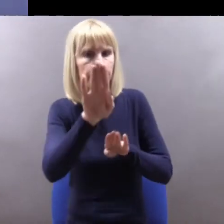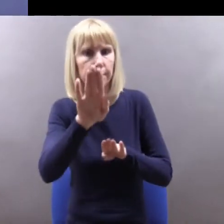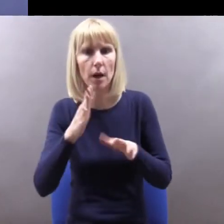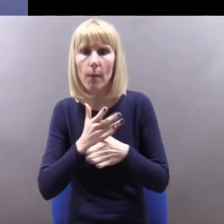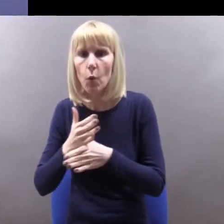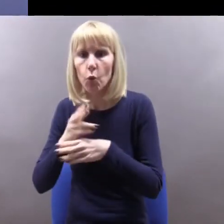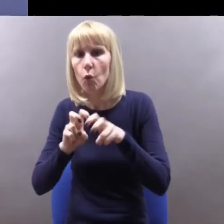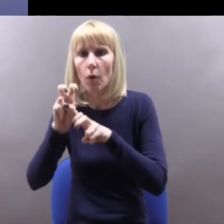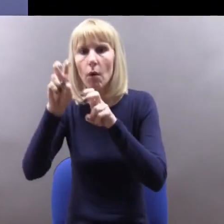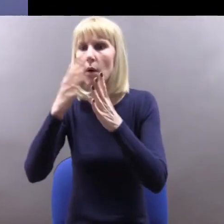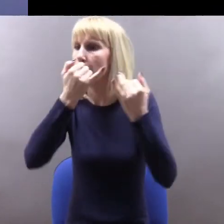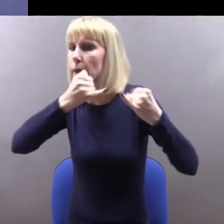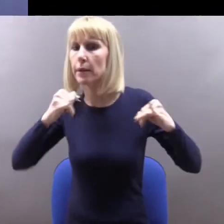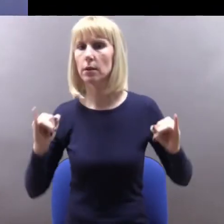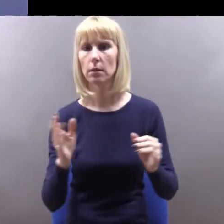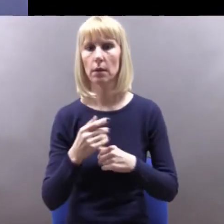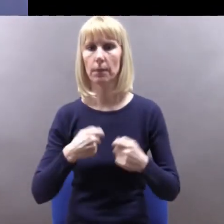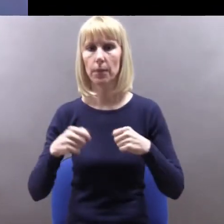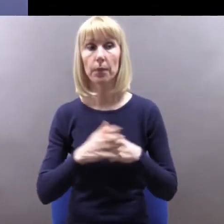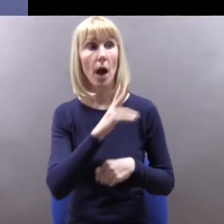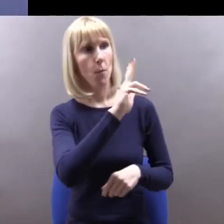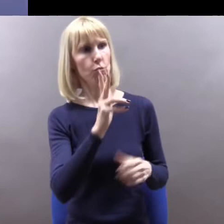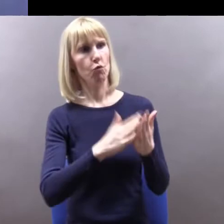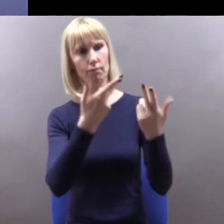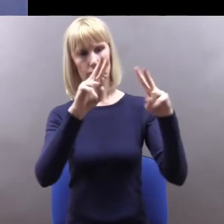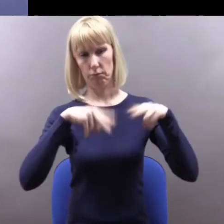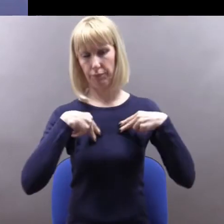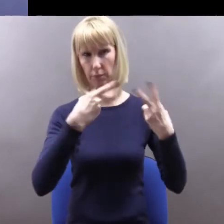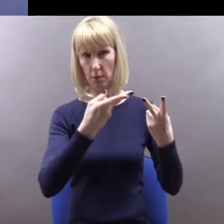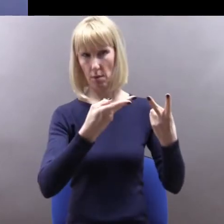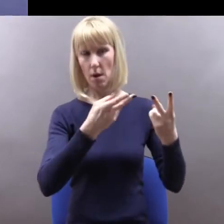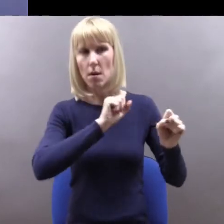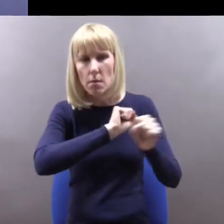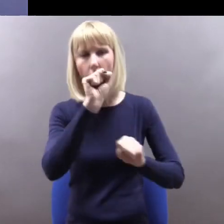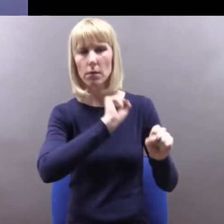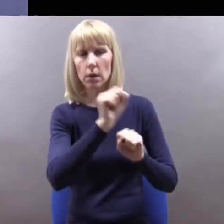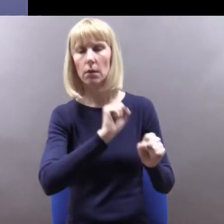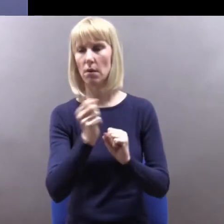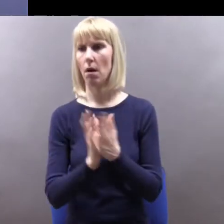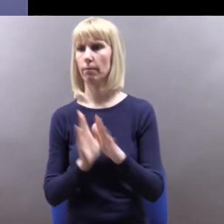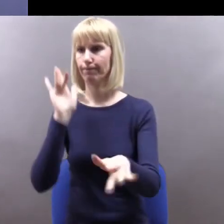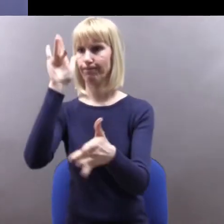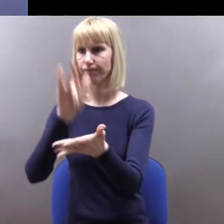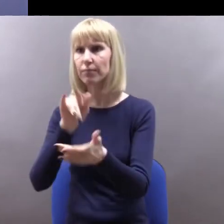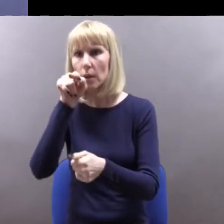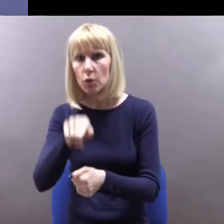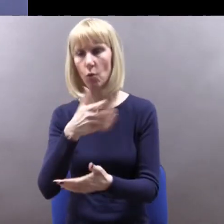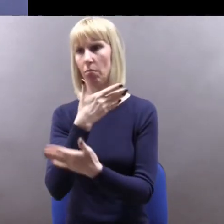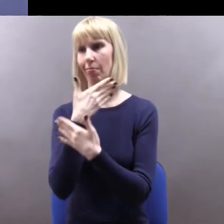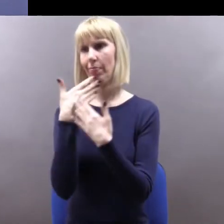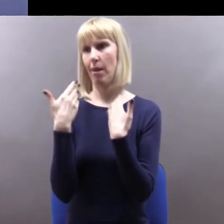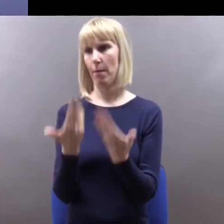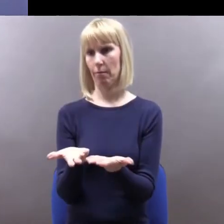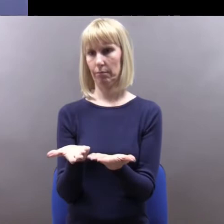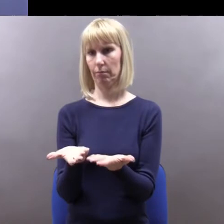akurat jakiś podjazd czy cokolwiek, ale dopytuję, chociaż niektórzy twierdzą, że jest, a człowiek przyjeżdża